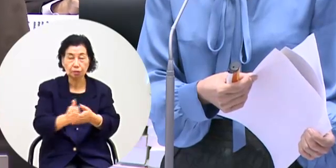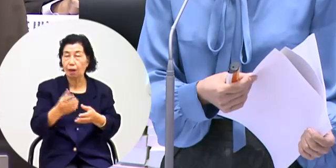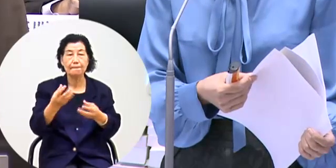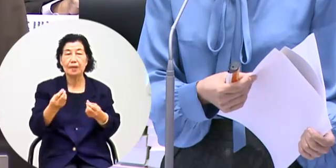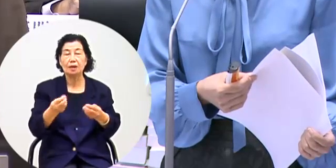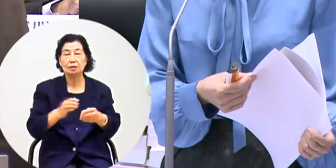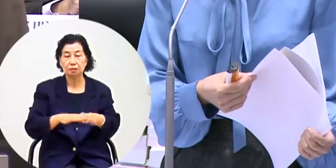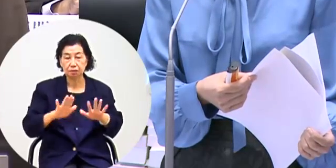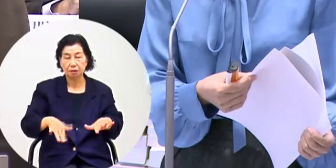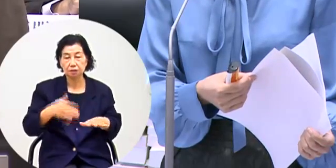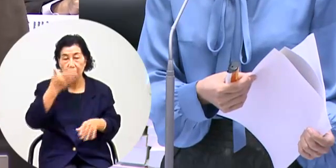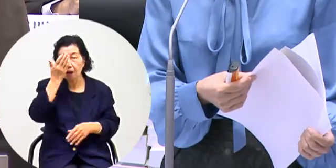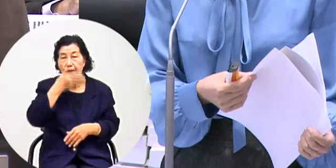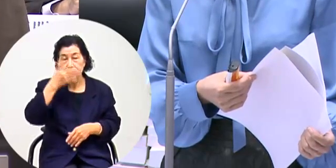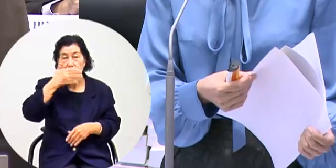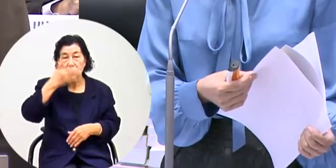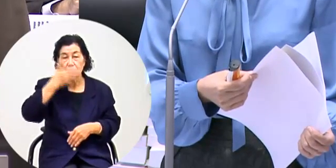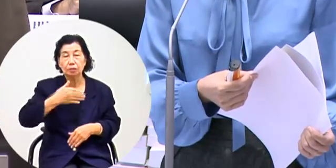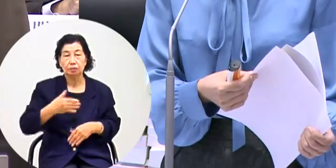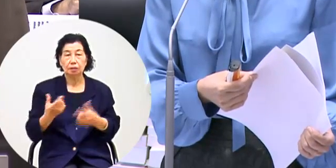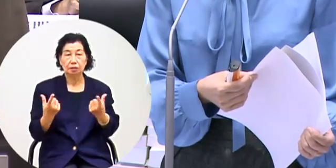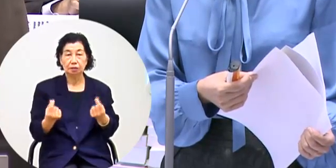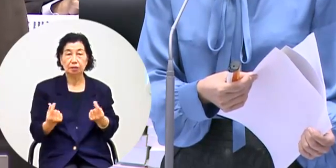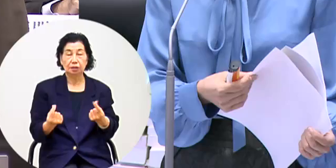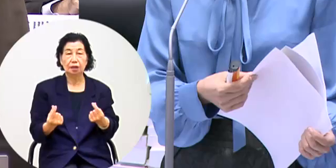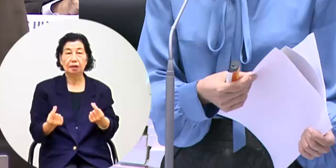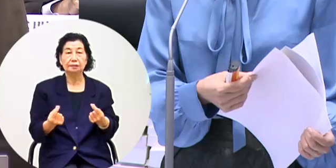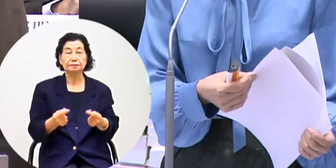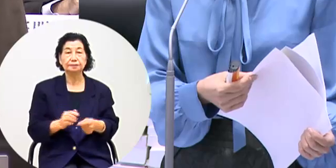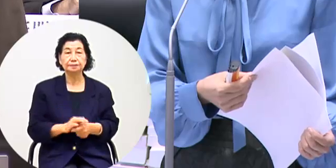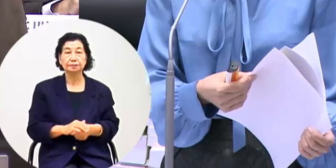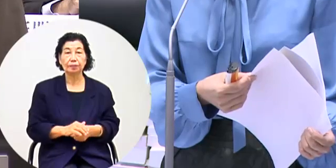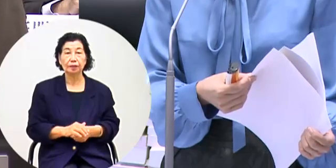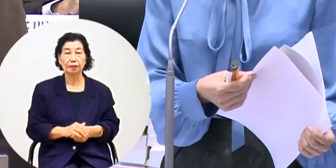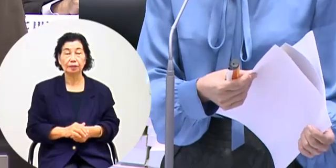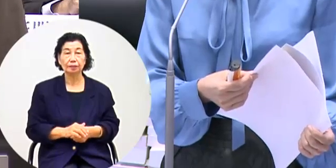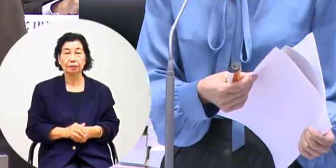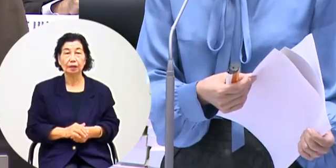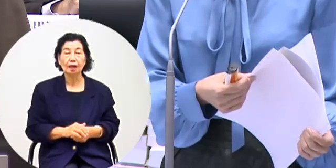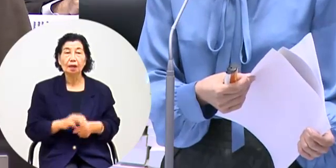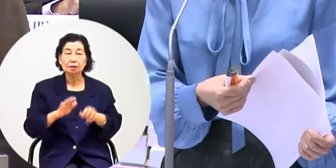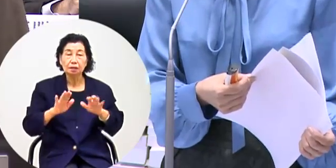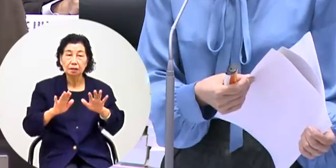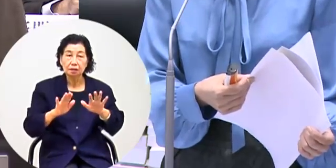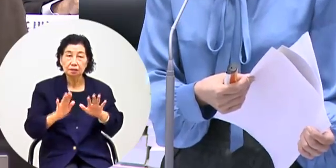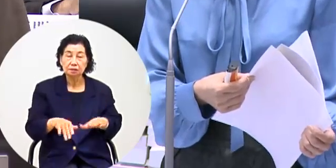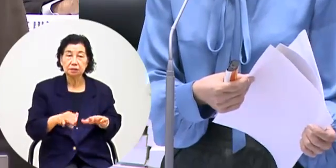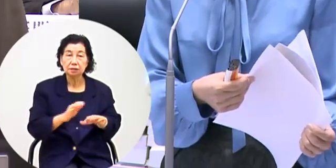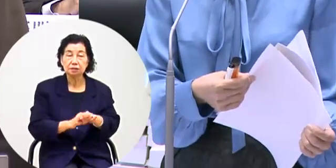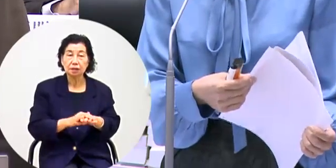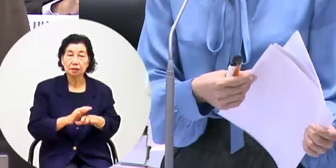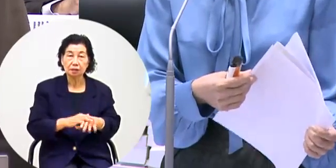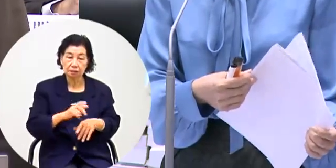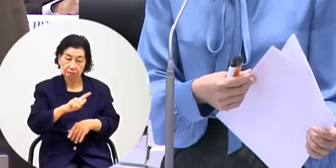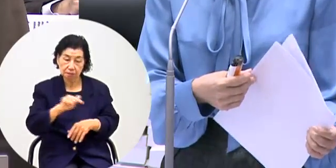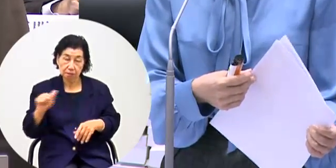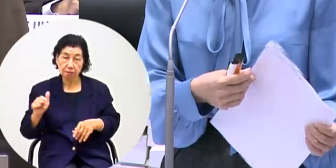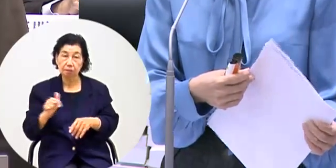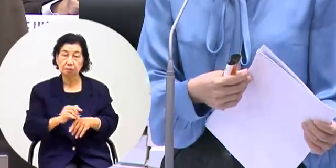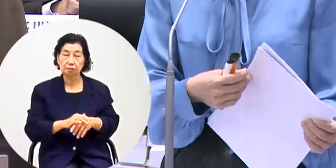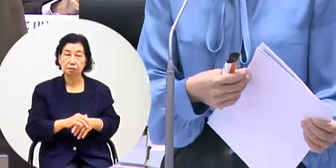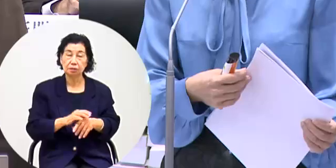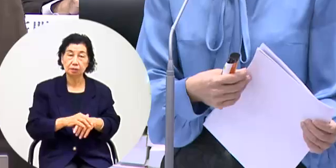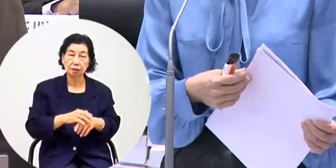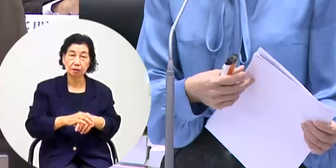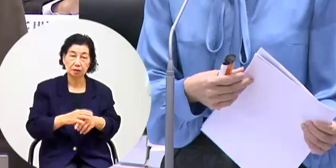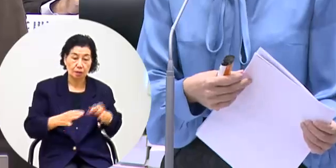些底渣怎么样子能够延伸一个再生的材料，循环经济作为公共工